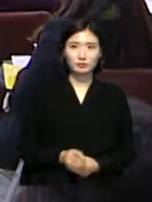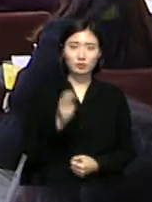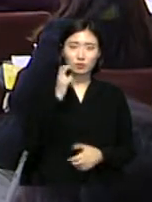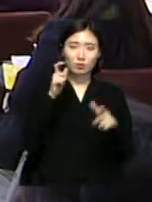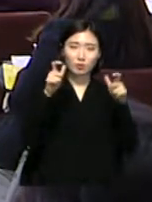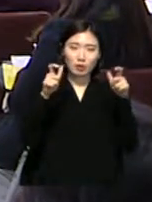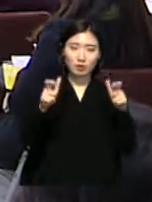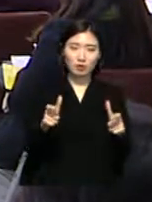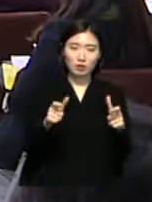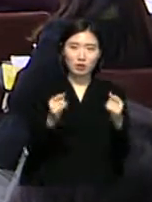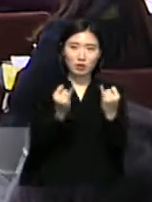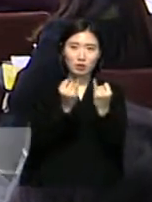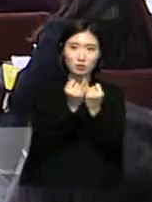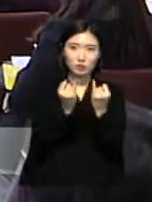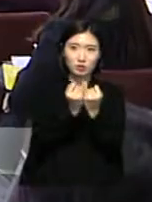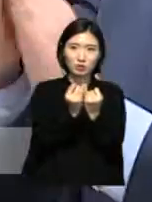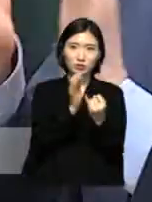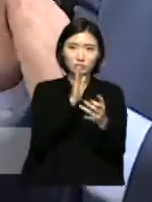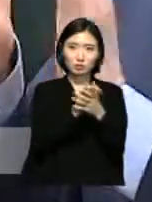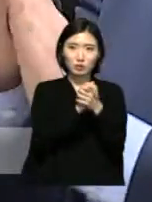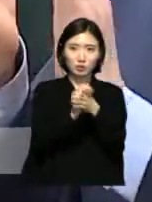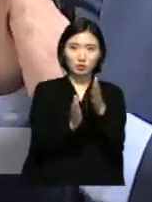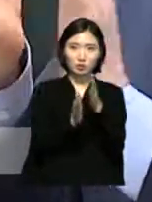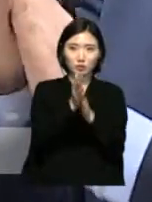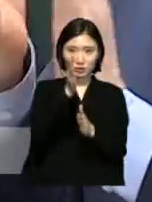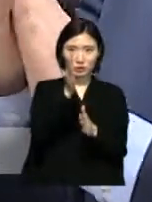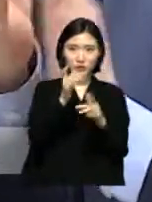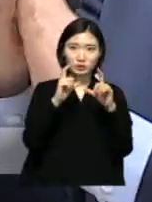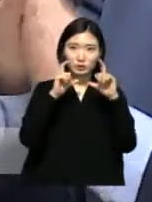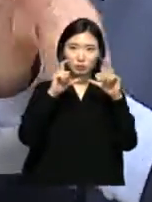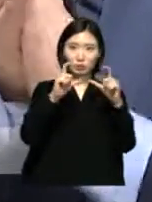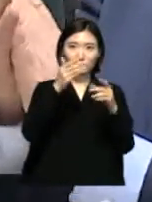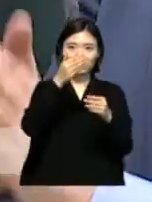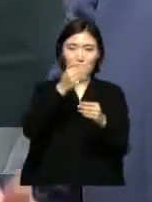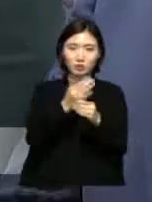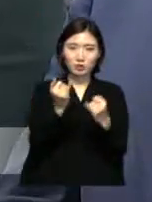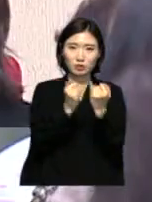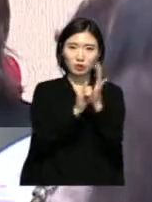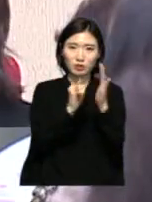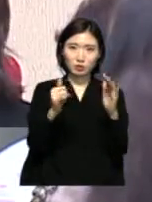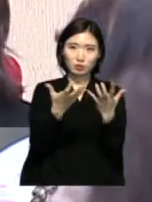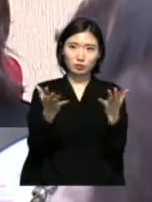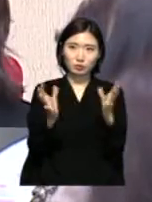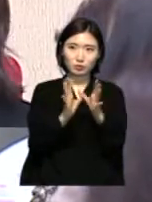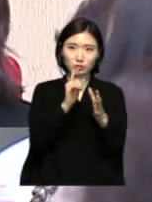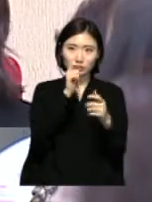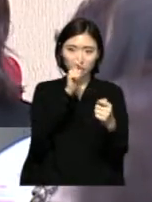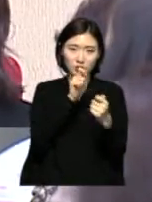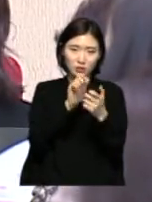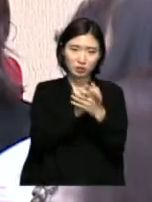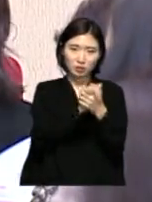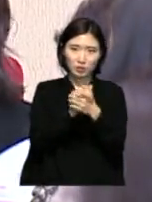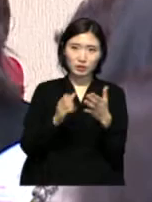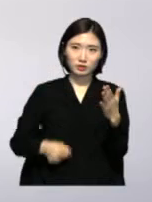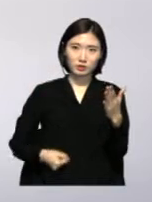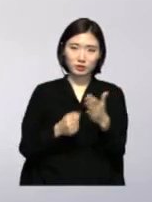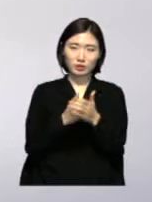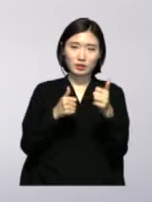송파구가 여성 친화 도시 원년을 선포했습니다. 지난해 12월 여성가족부의 여성친화도시 지정에 따른